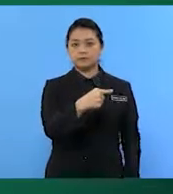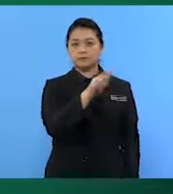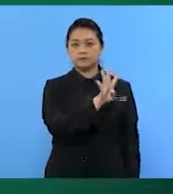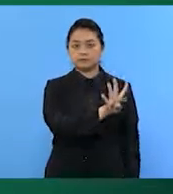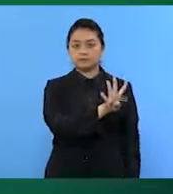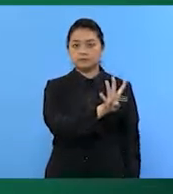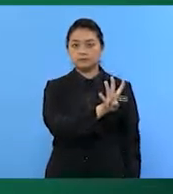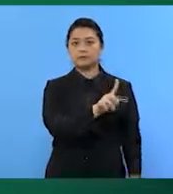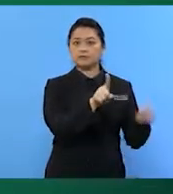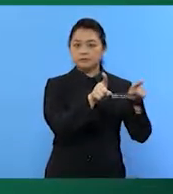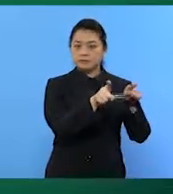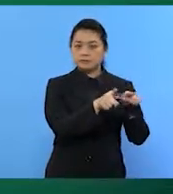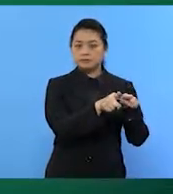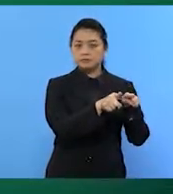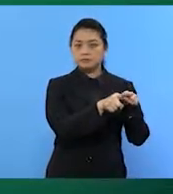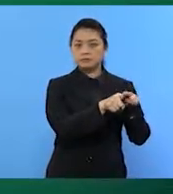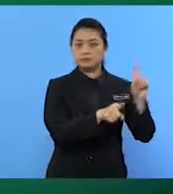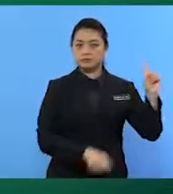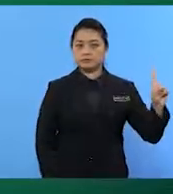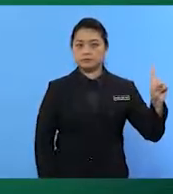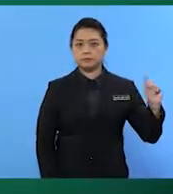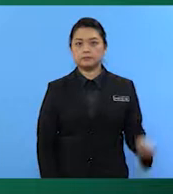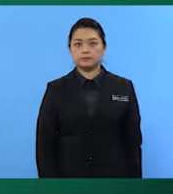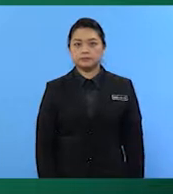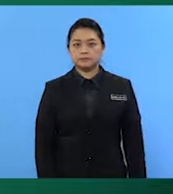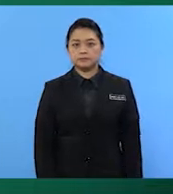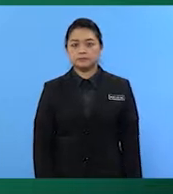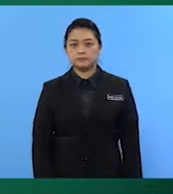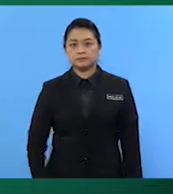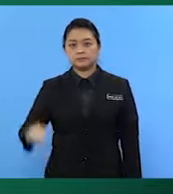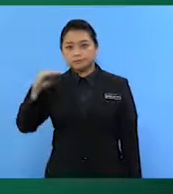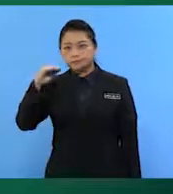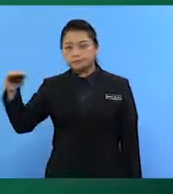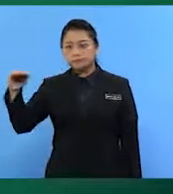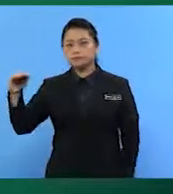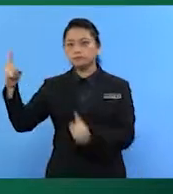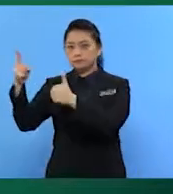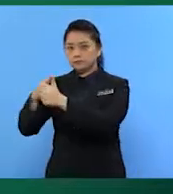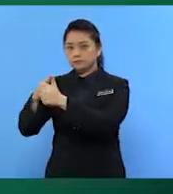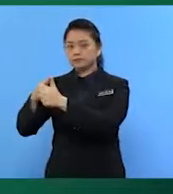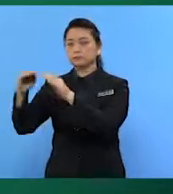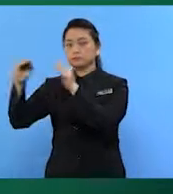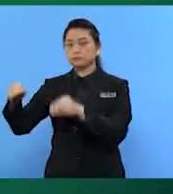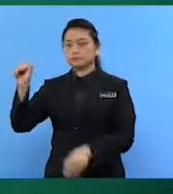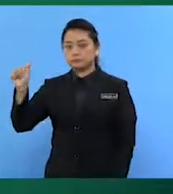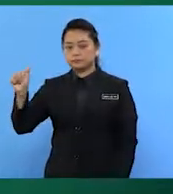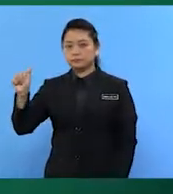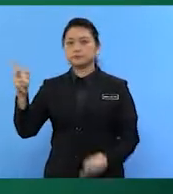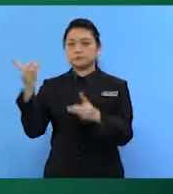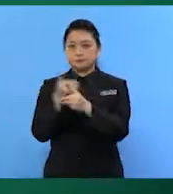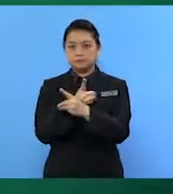2^-4 menghasilkan 1. Baris pertama matriks A